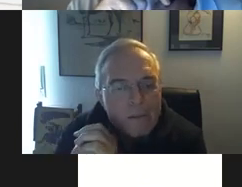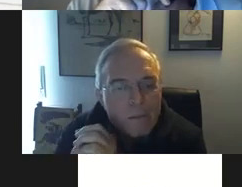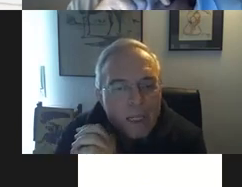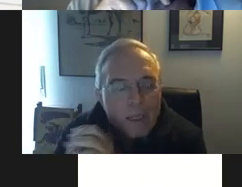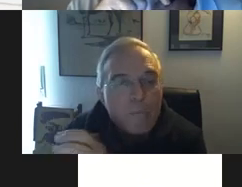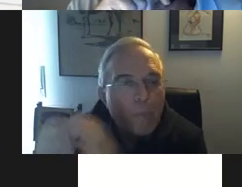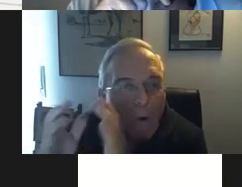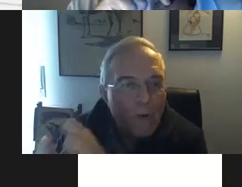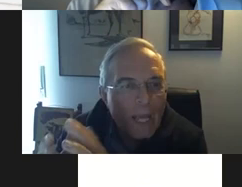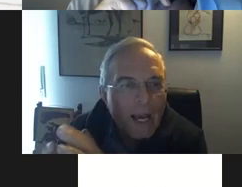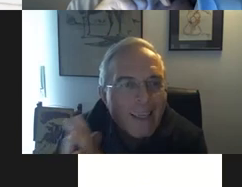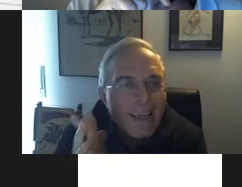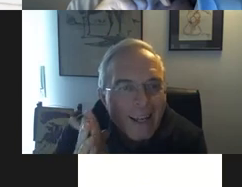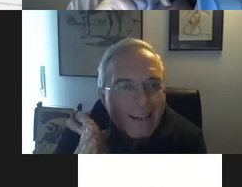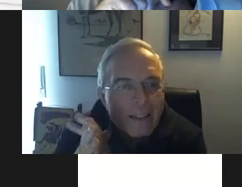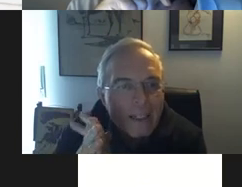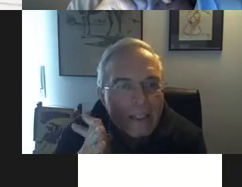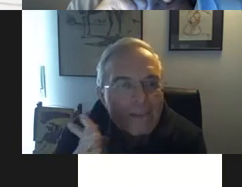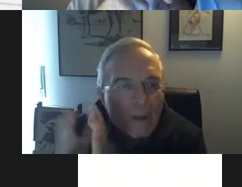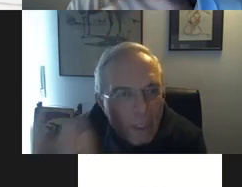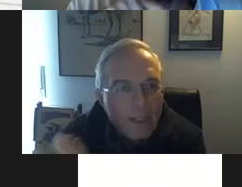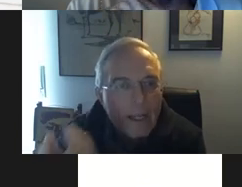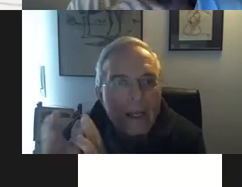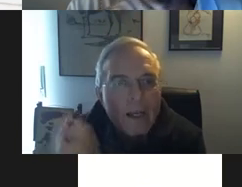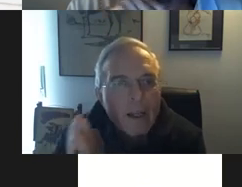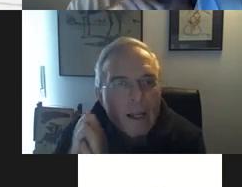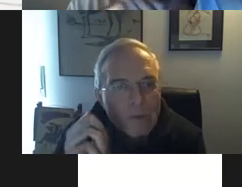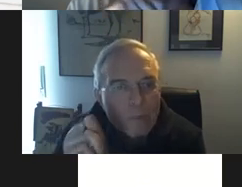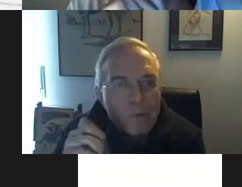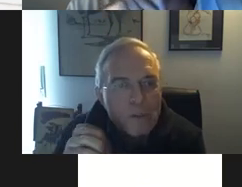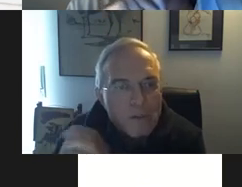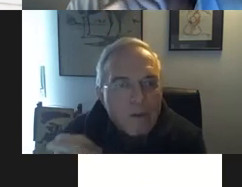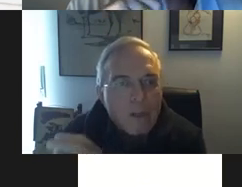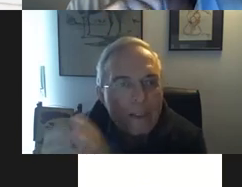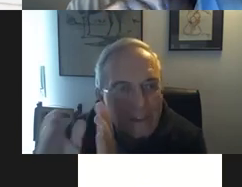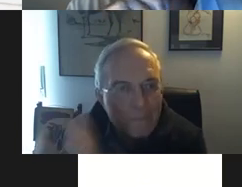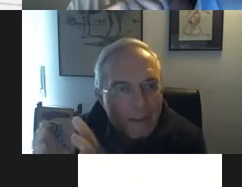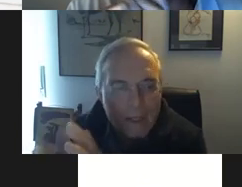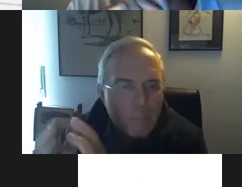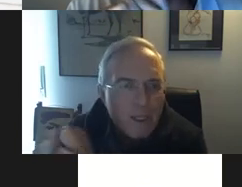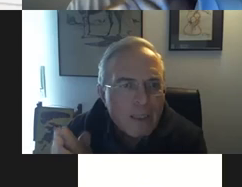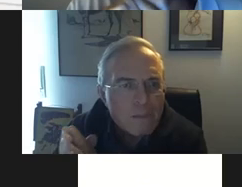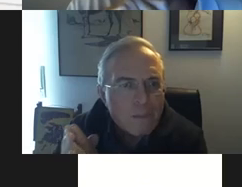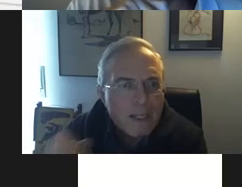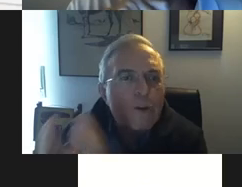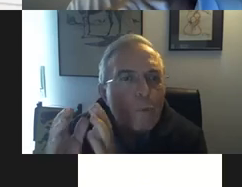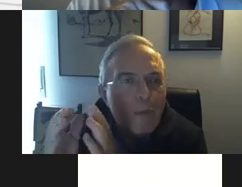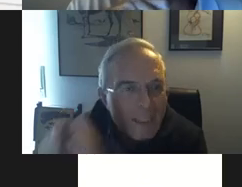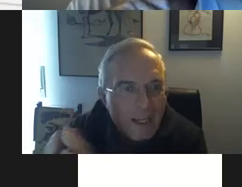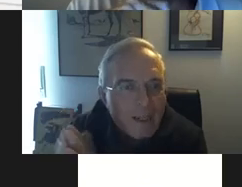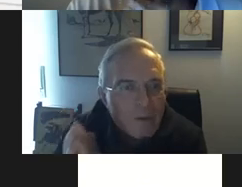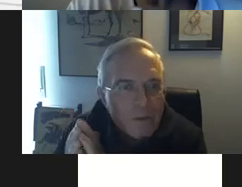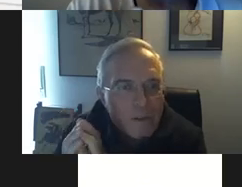insomma impone agli altri di seguire la sua posizione di rispettare più che di rispettare di